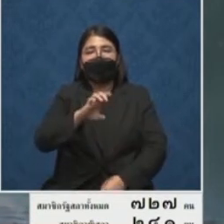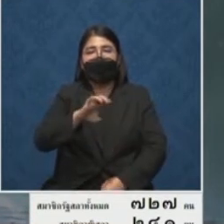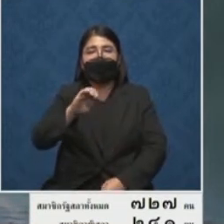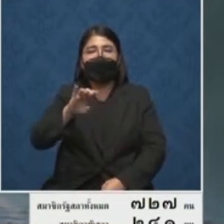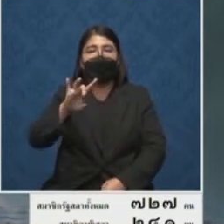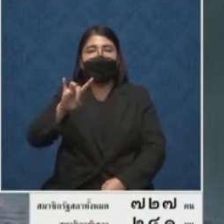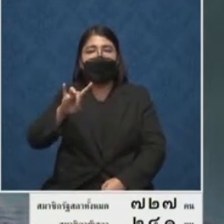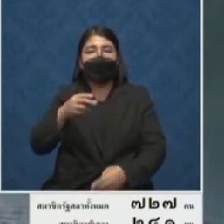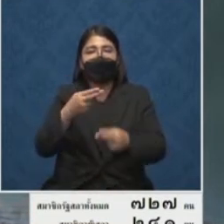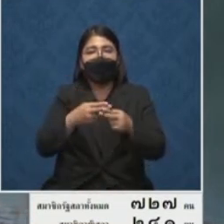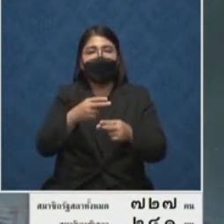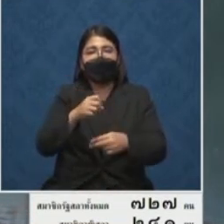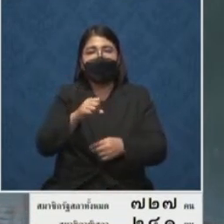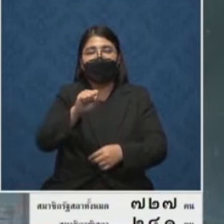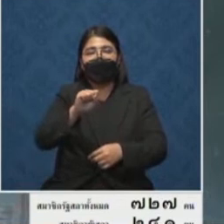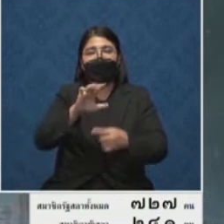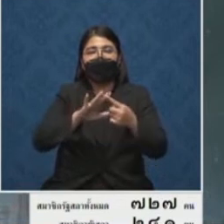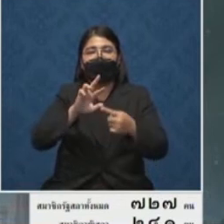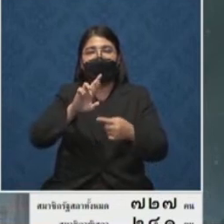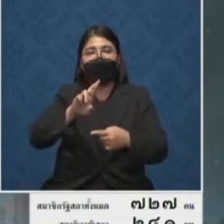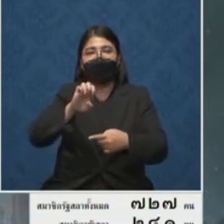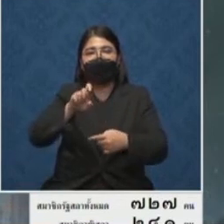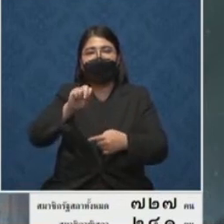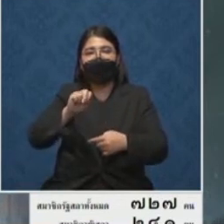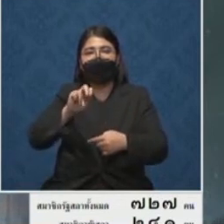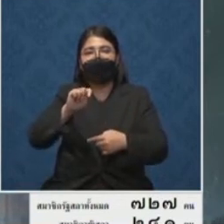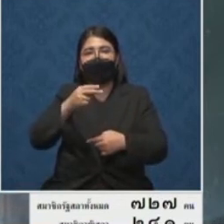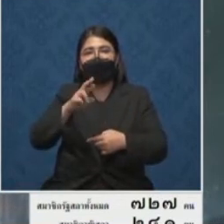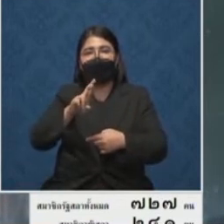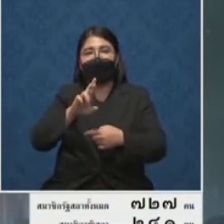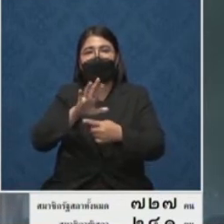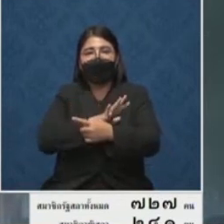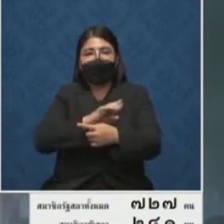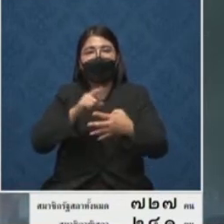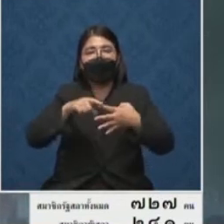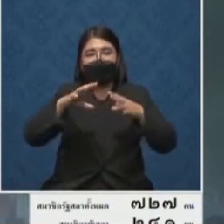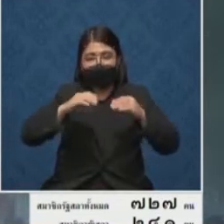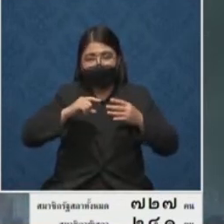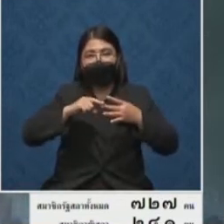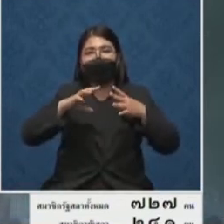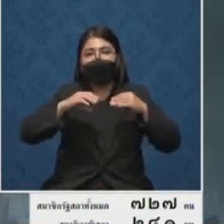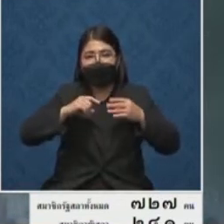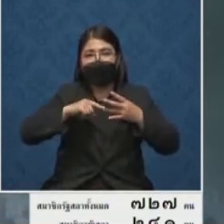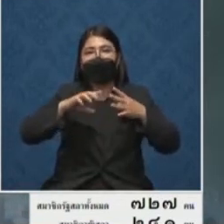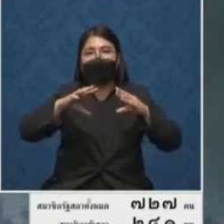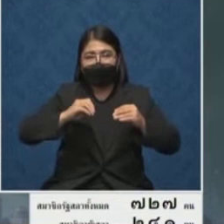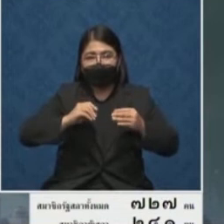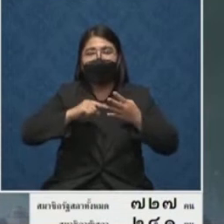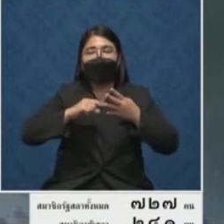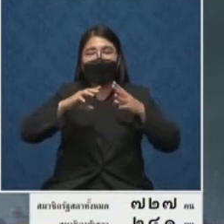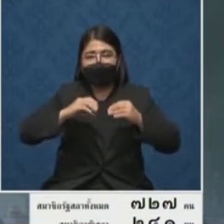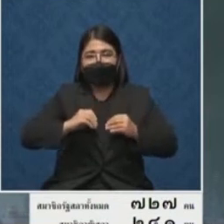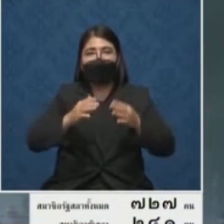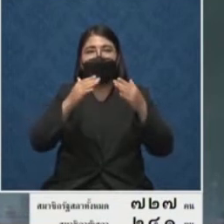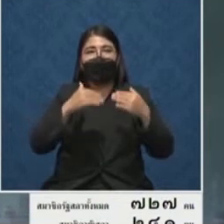การครับ 648พลตำรวจตรีสุรินทร์ปาลาเล ่1รับหลักการ2รับหลัก